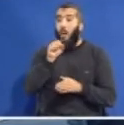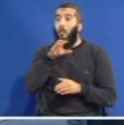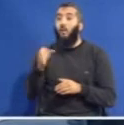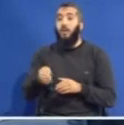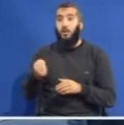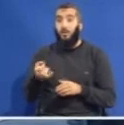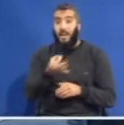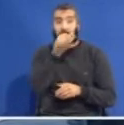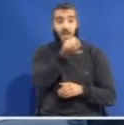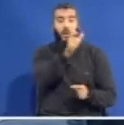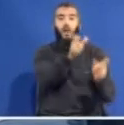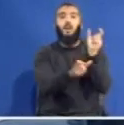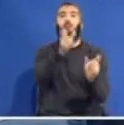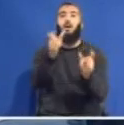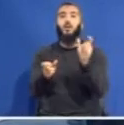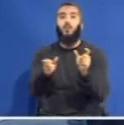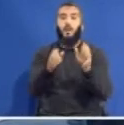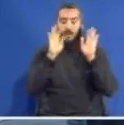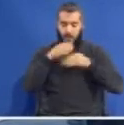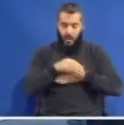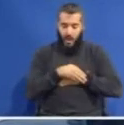آمنوا يقيموا الصلاة